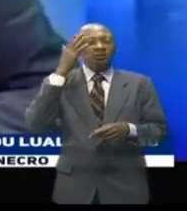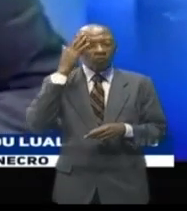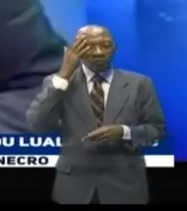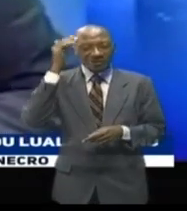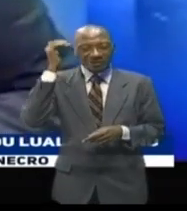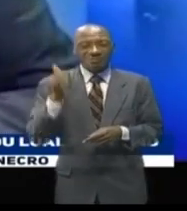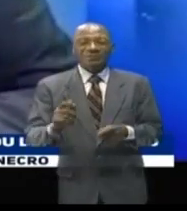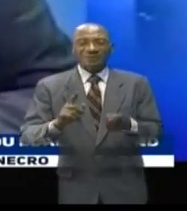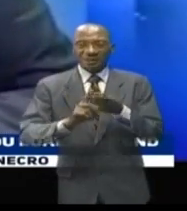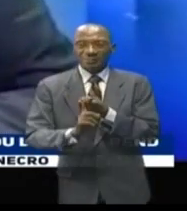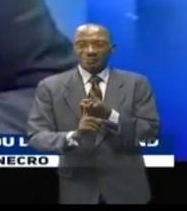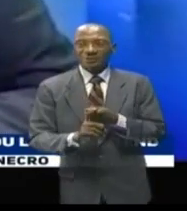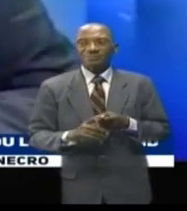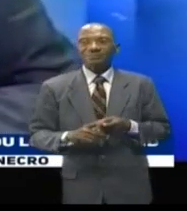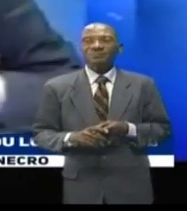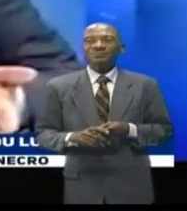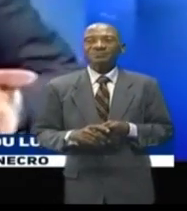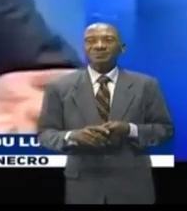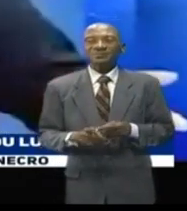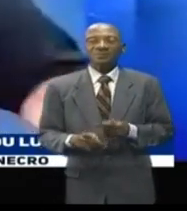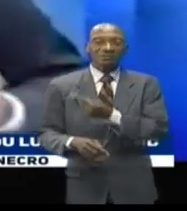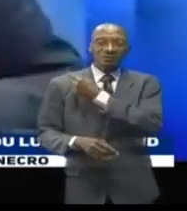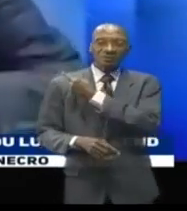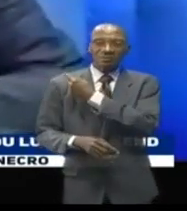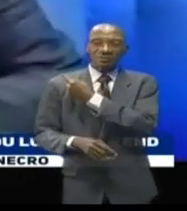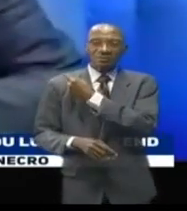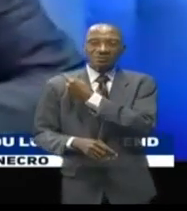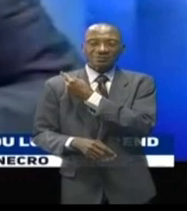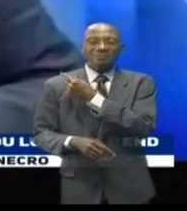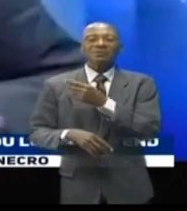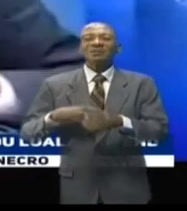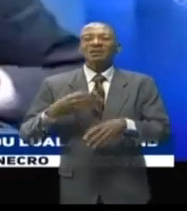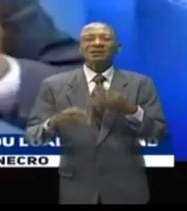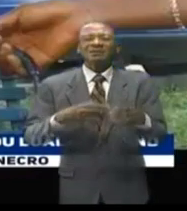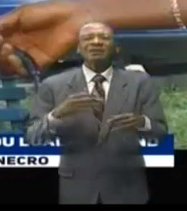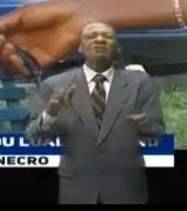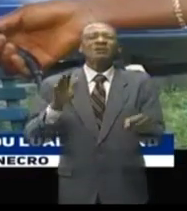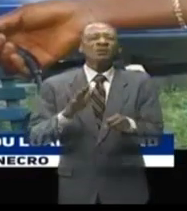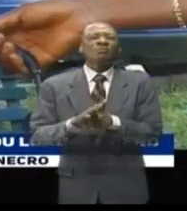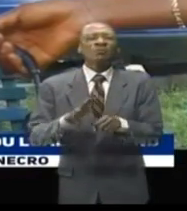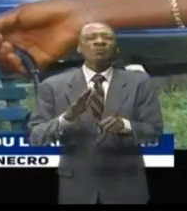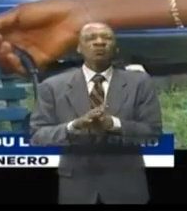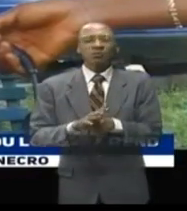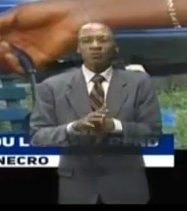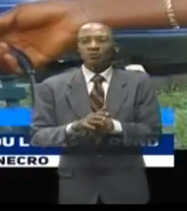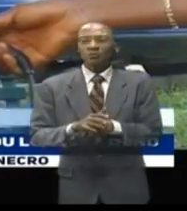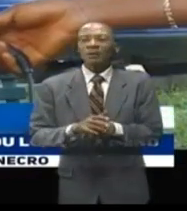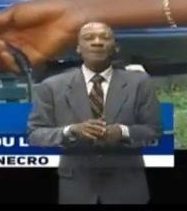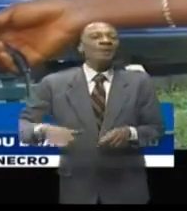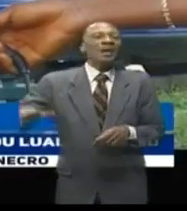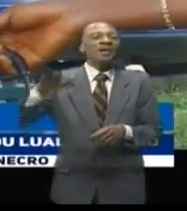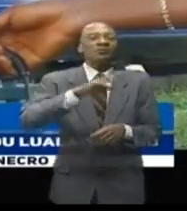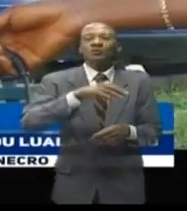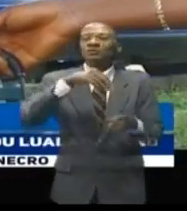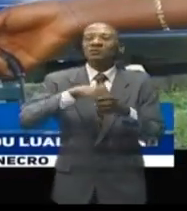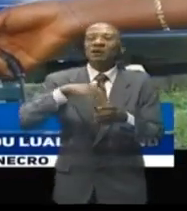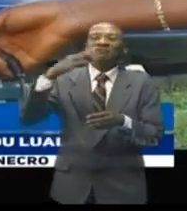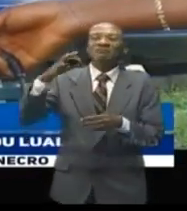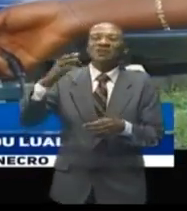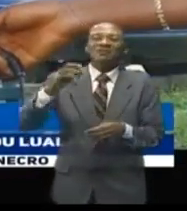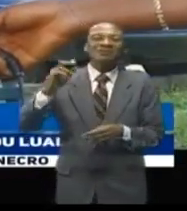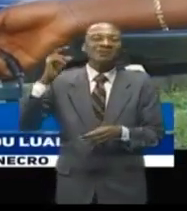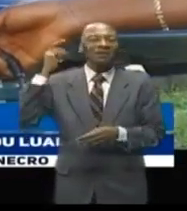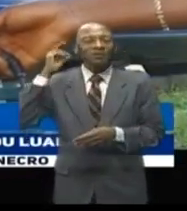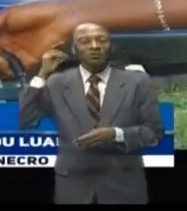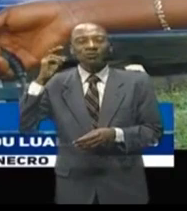passion avec détermination il a vendu l'image du pays comme il se doit la